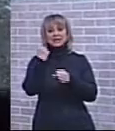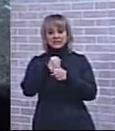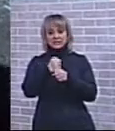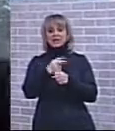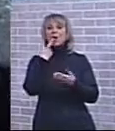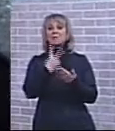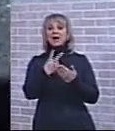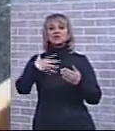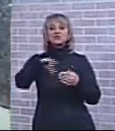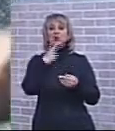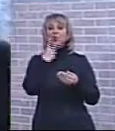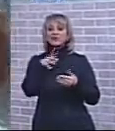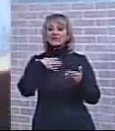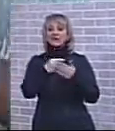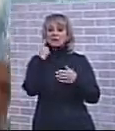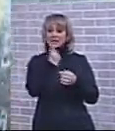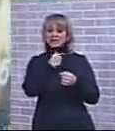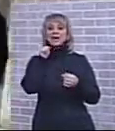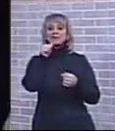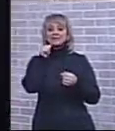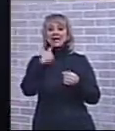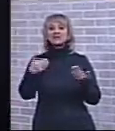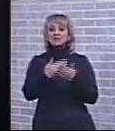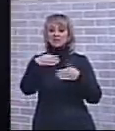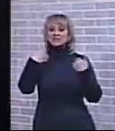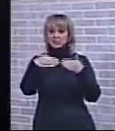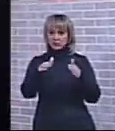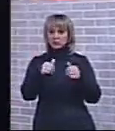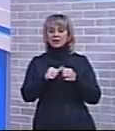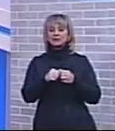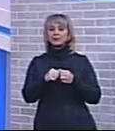И покажем все увиденное своими глазами завтра в новостных выпусках.